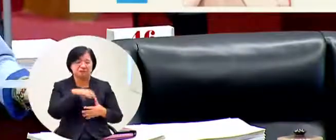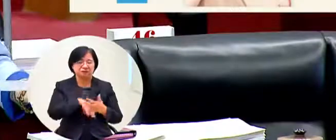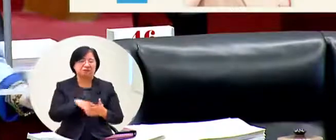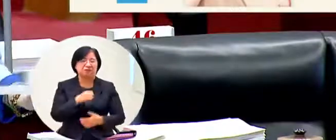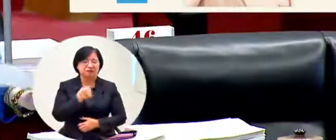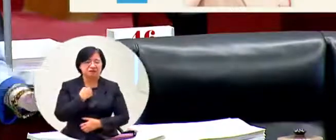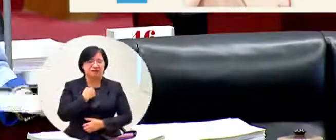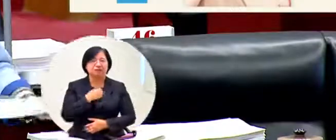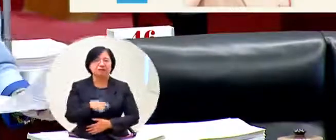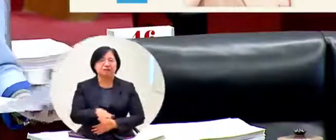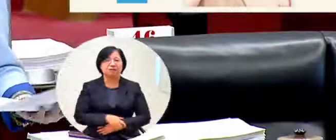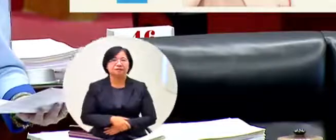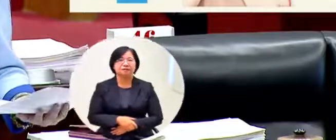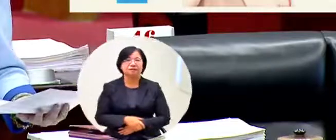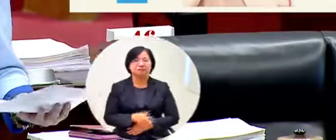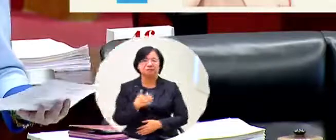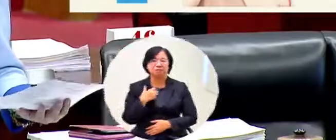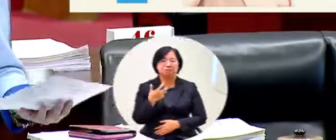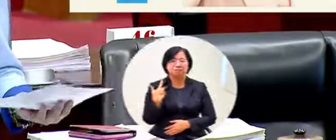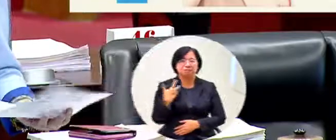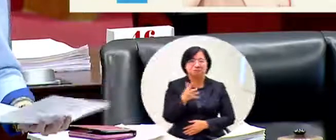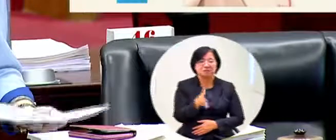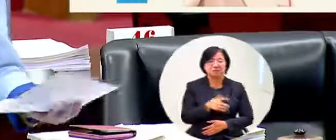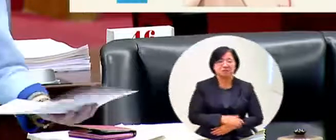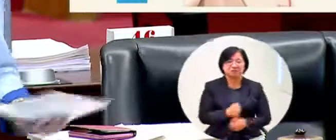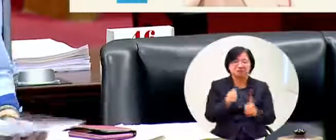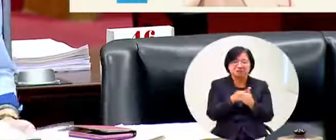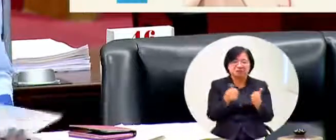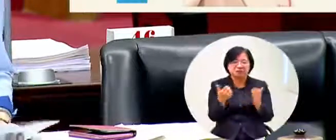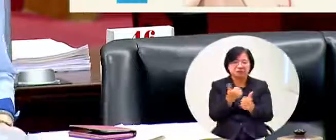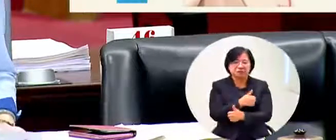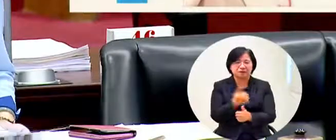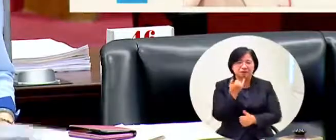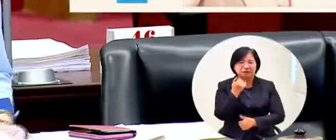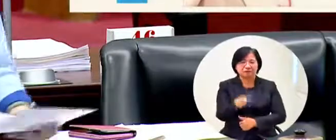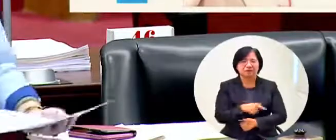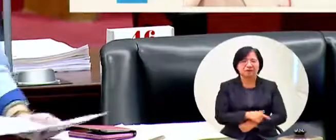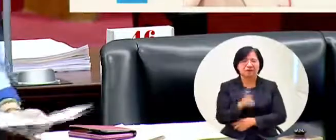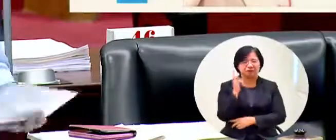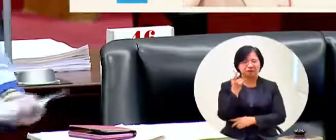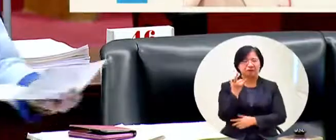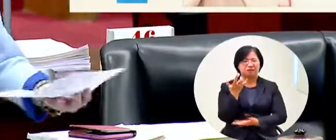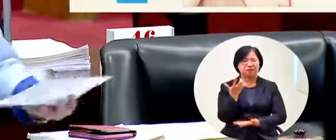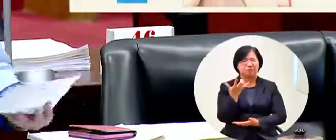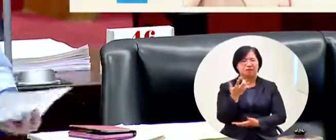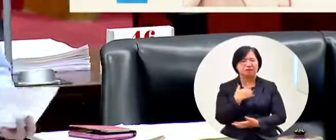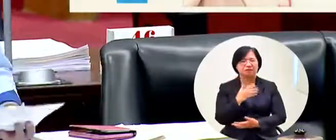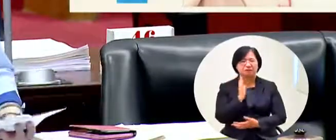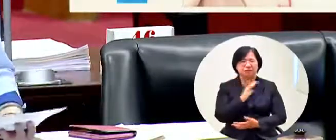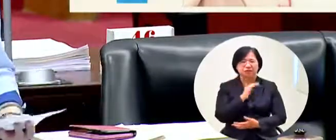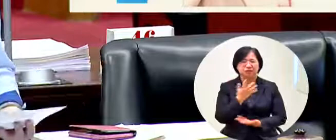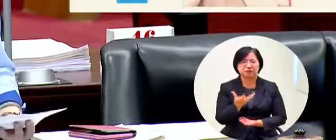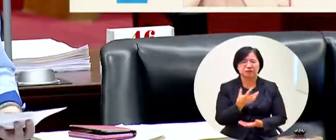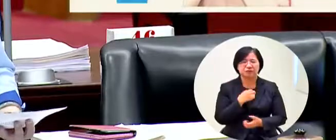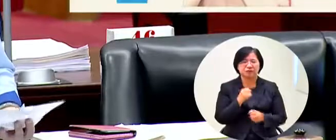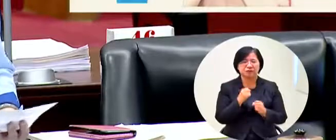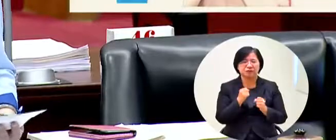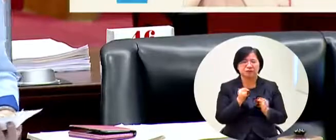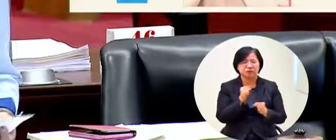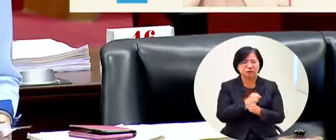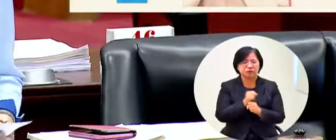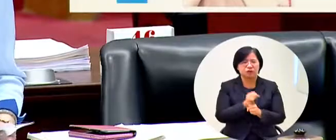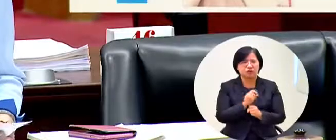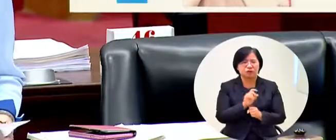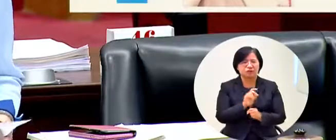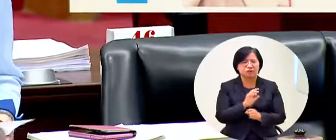我不知道为什么那么多的局处可以用副的来带，因为毕竟你们是看守而已啊，你们也不需要做太大的动作啊。对，